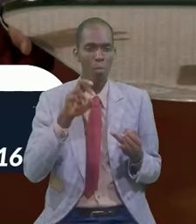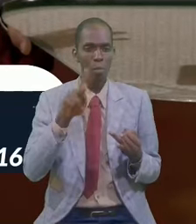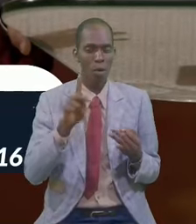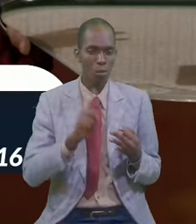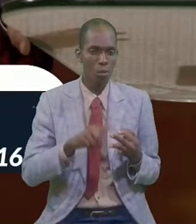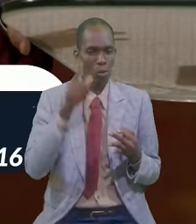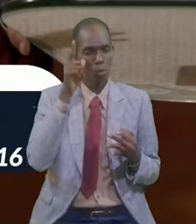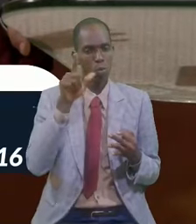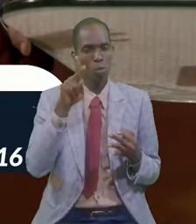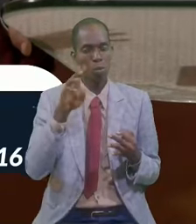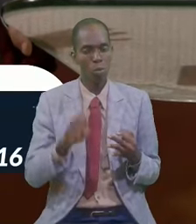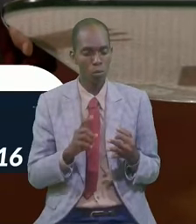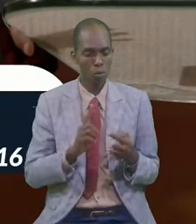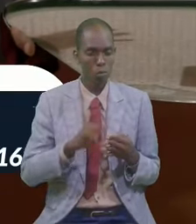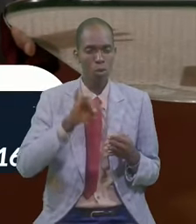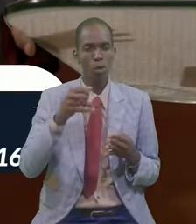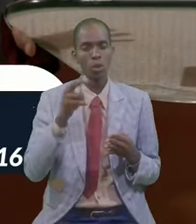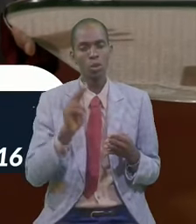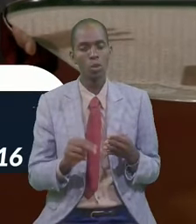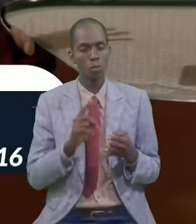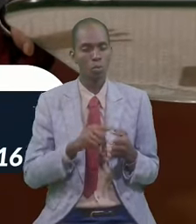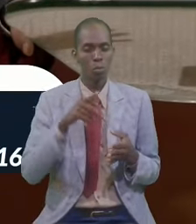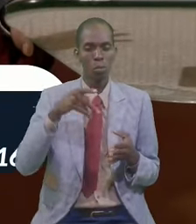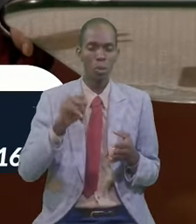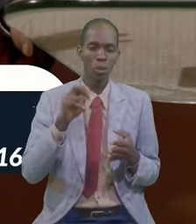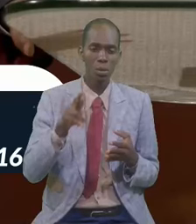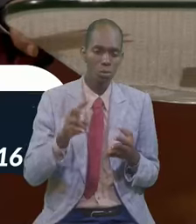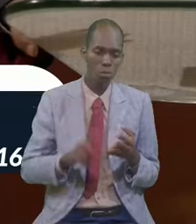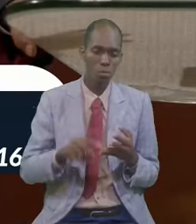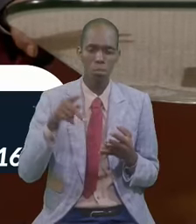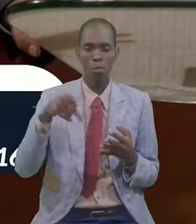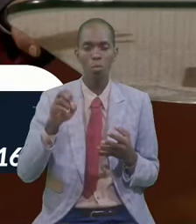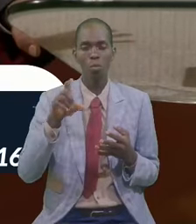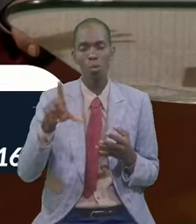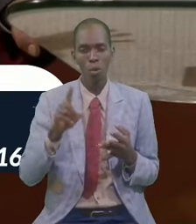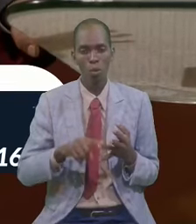Luc, Jean, Pierre, Paul, Jean,